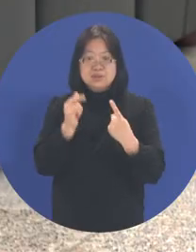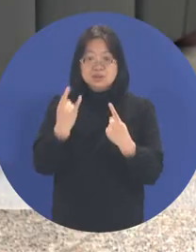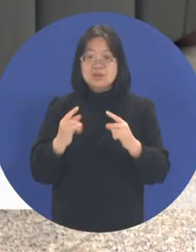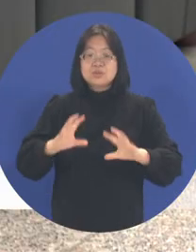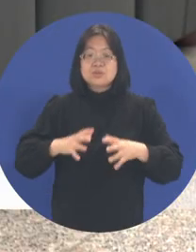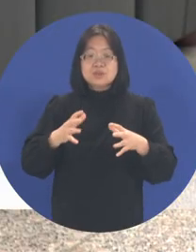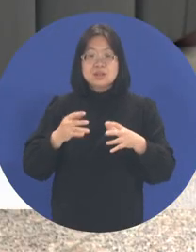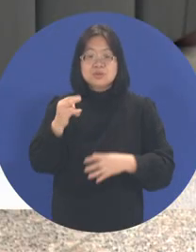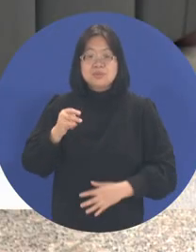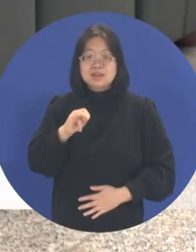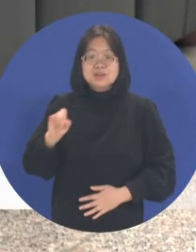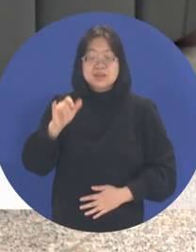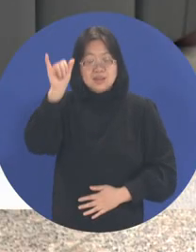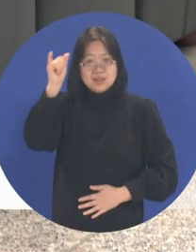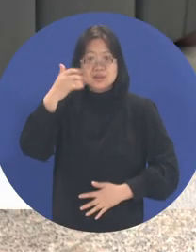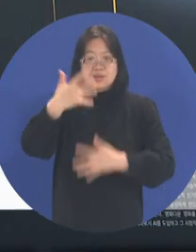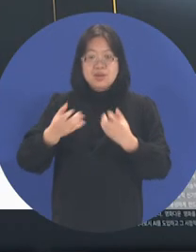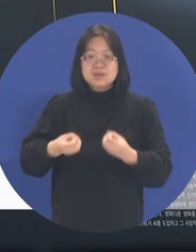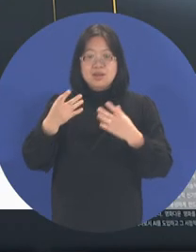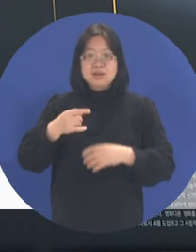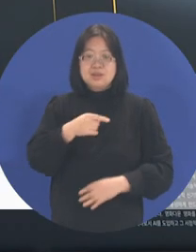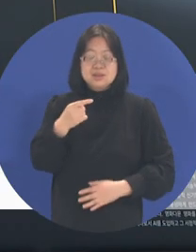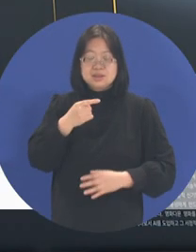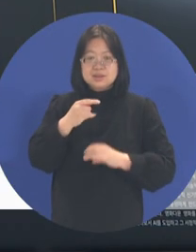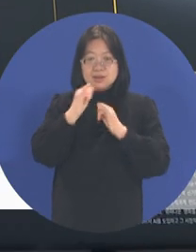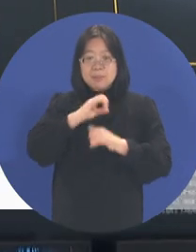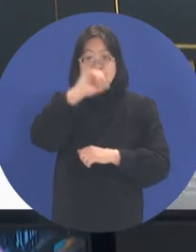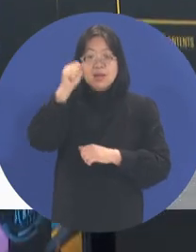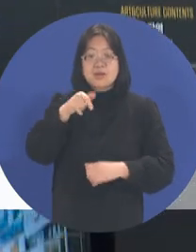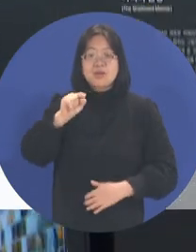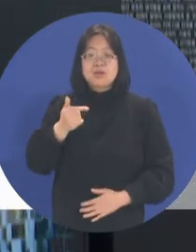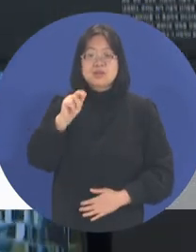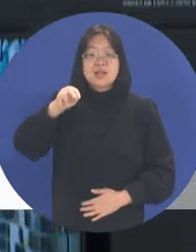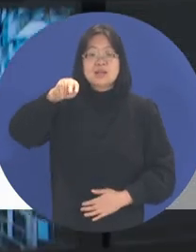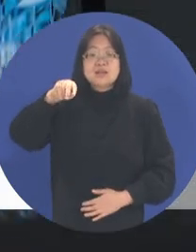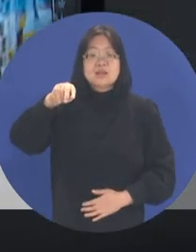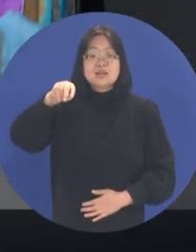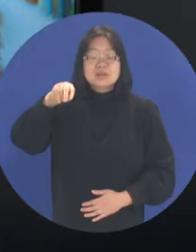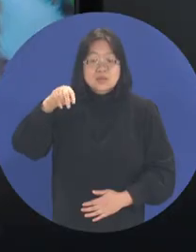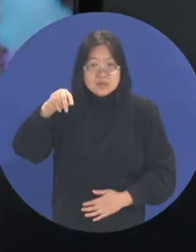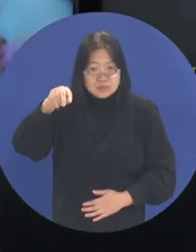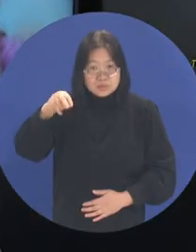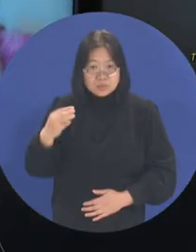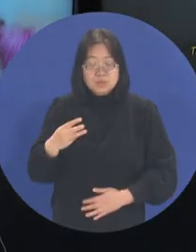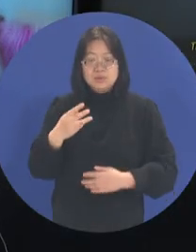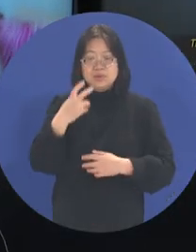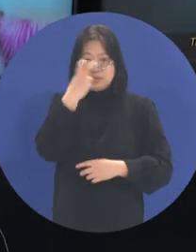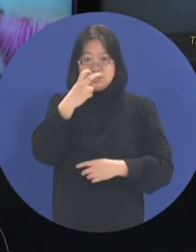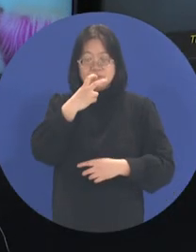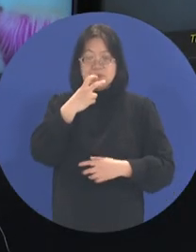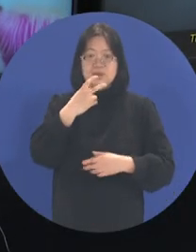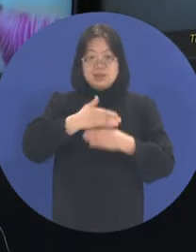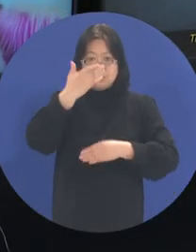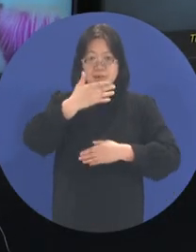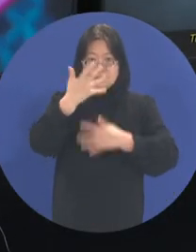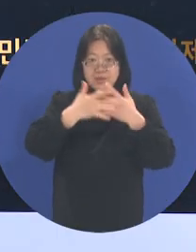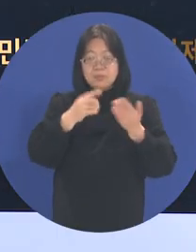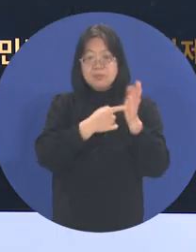제1회 국제 두바이 AI 영화제에서 대상을 수상한 권한슬 감독의 작품을 개막작으로 상영하며 이목을